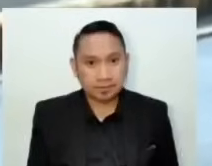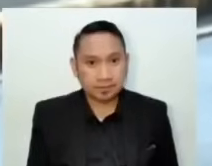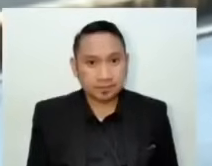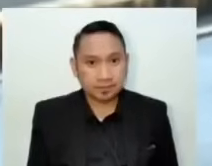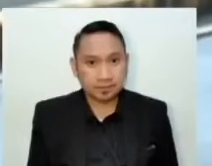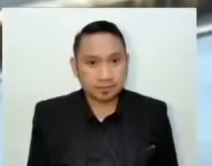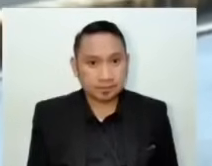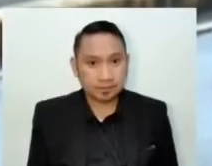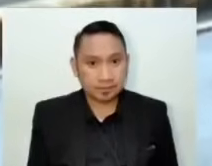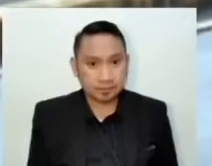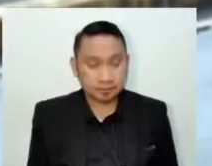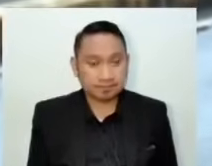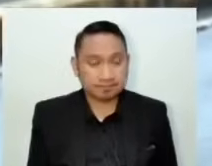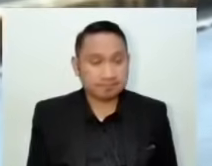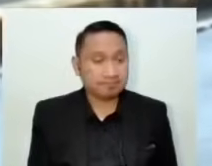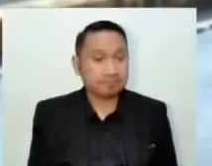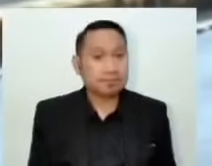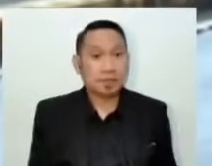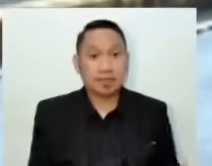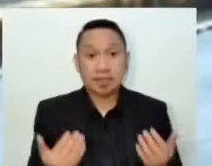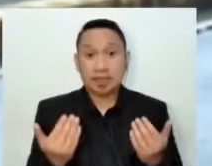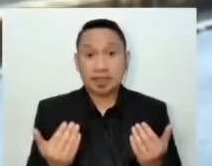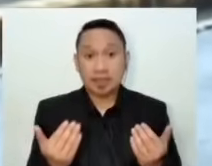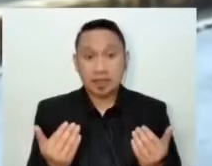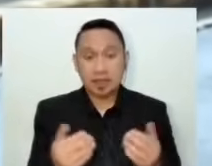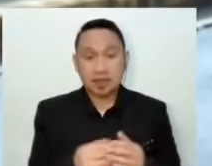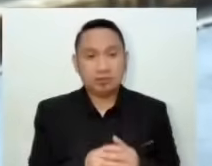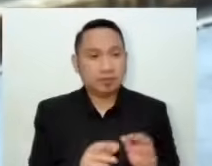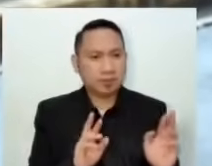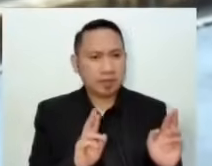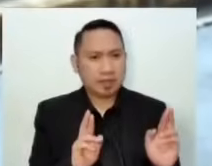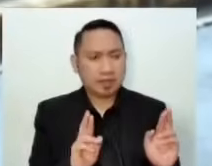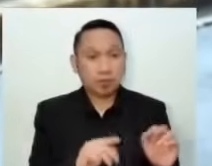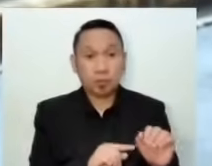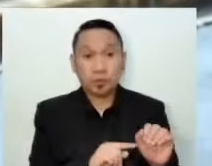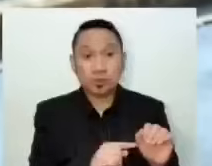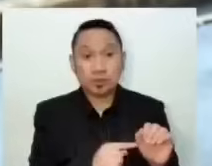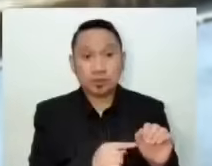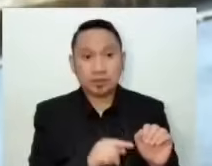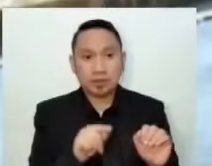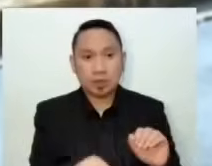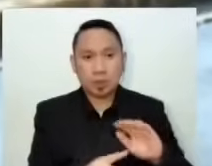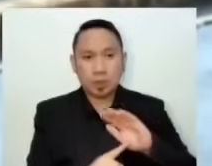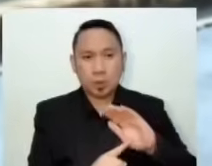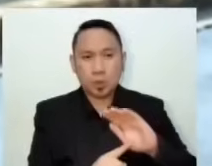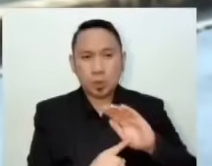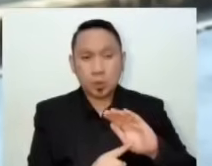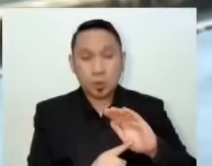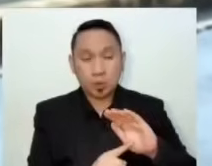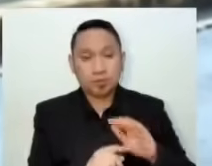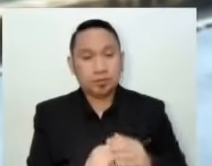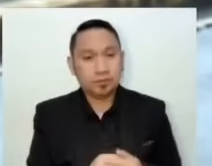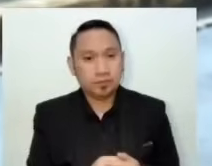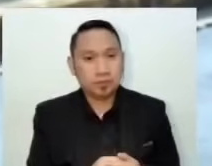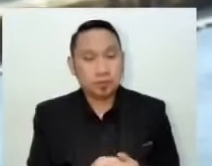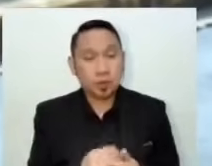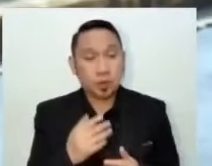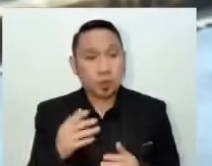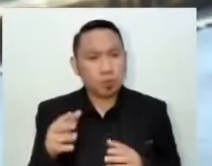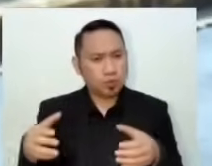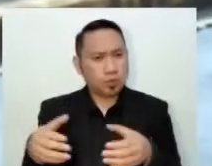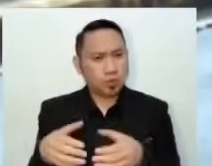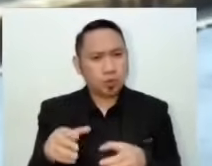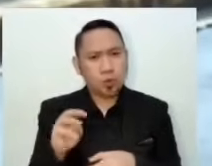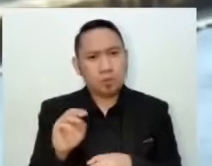Mga Kapuso, ngayong araw nga po nakakasa ang malawakang tigil pasada na pangungunahan ng Manibela o yung malayang alyansa ng